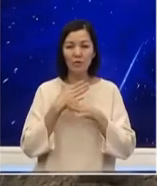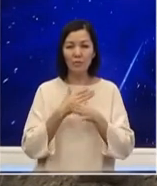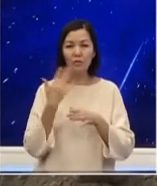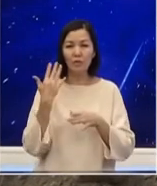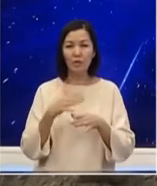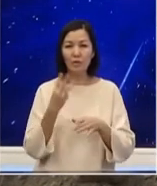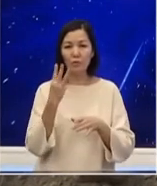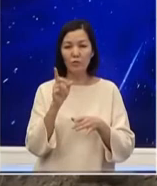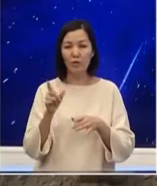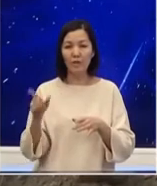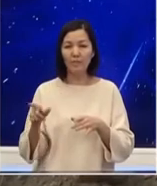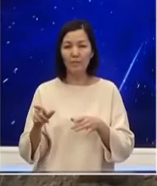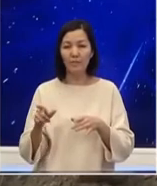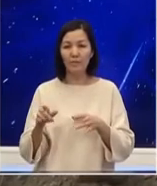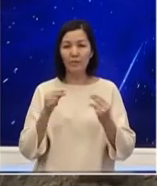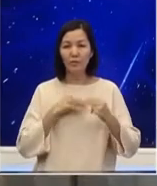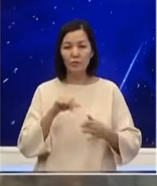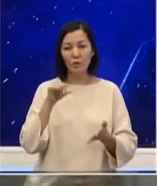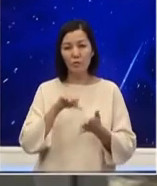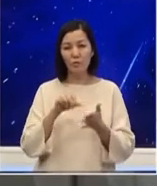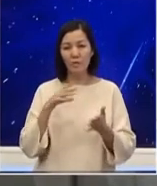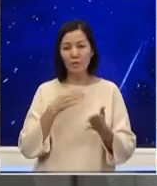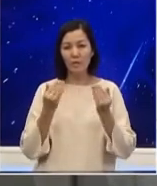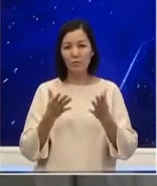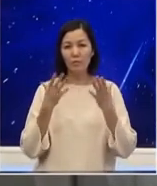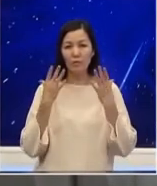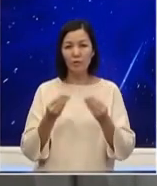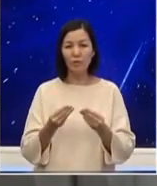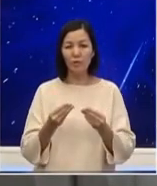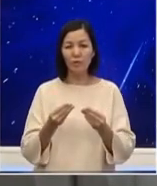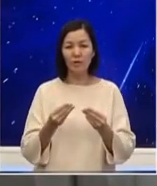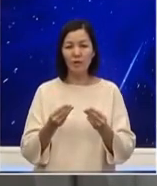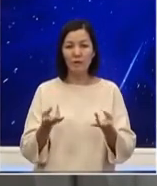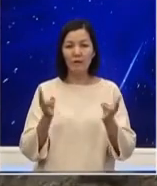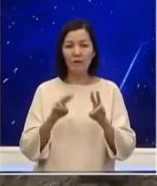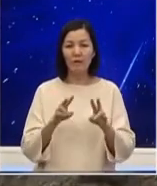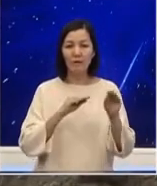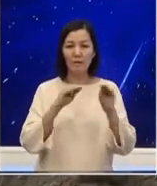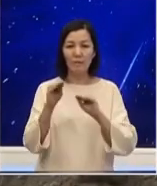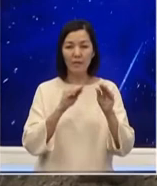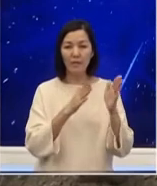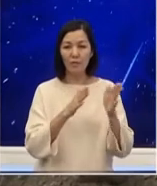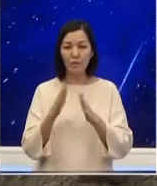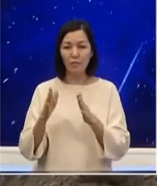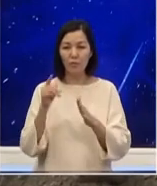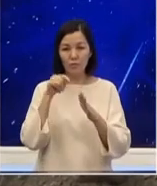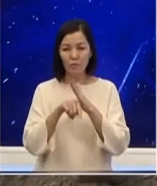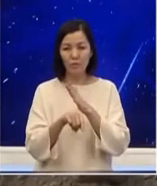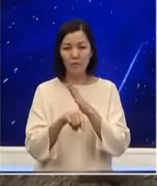53 адам жұмысқа орналастырылды. Бүгінгі таңда жұмыстардың қалғанынан абаттандыру жұмыстары,